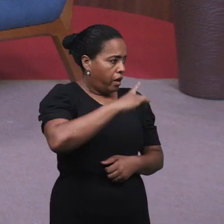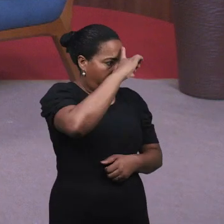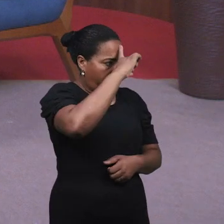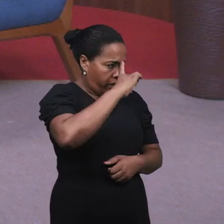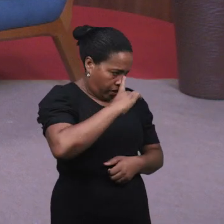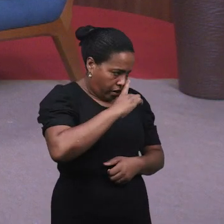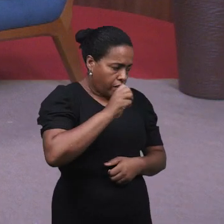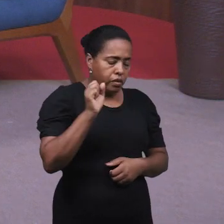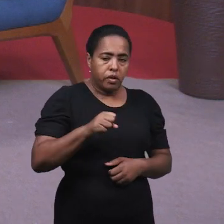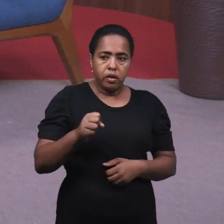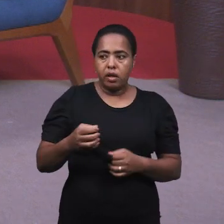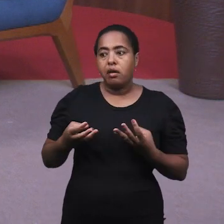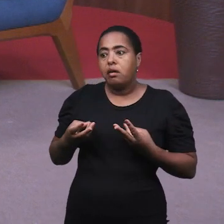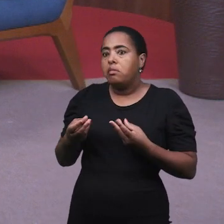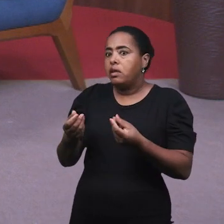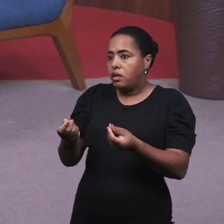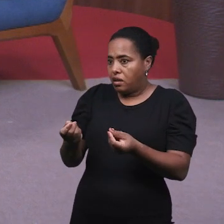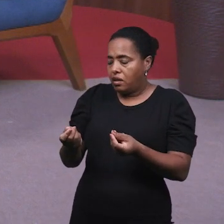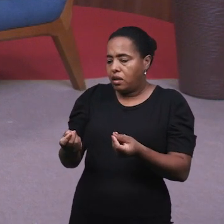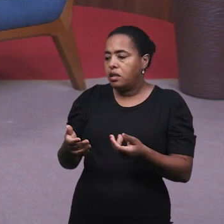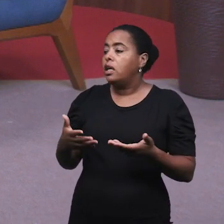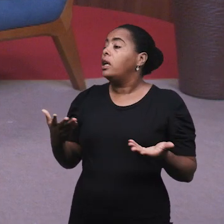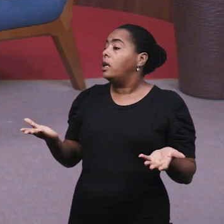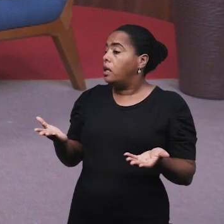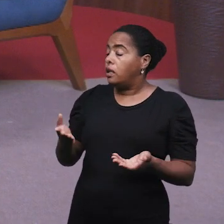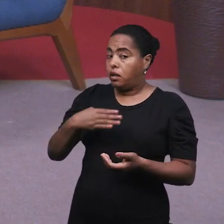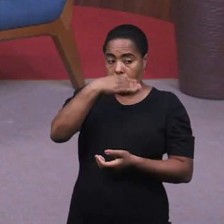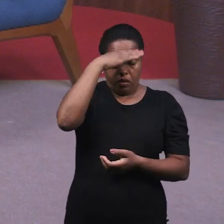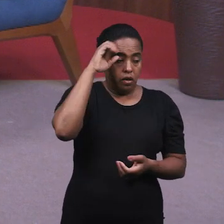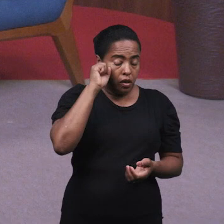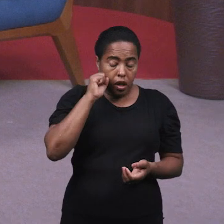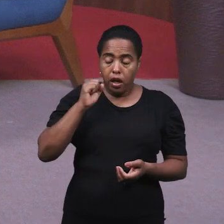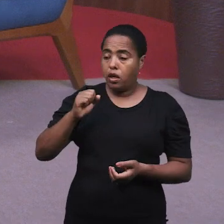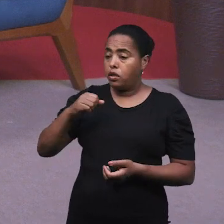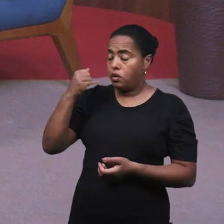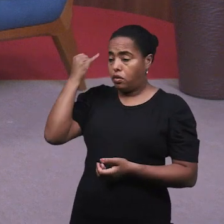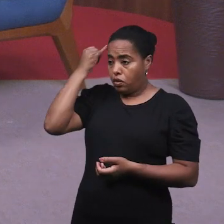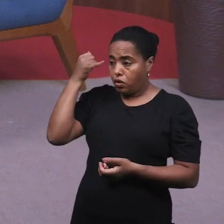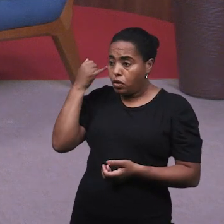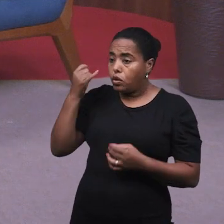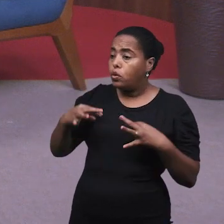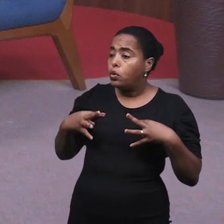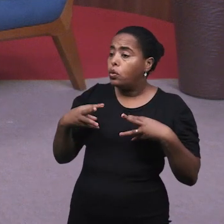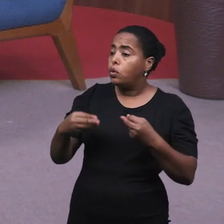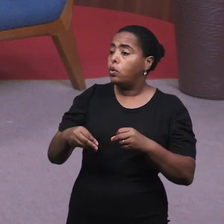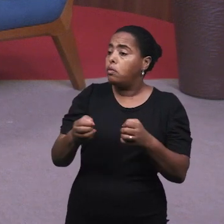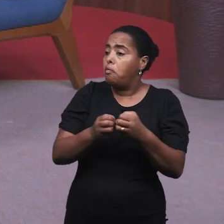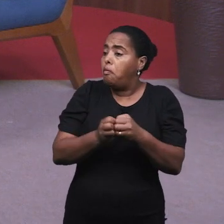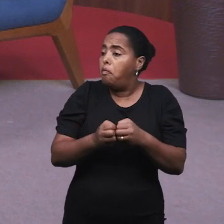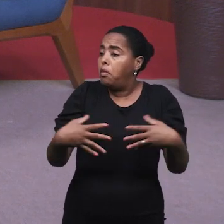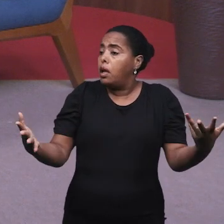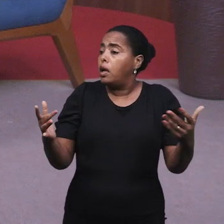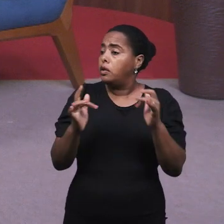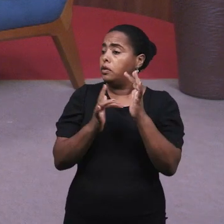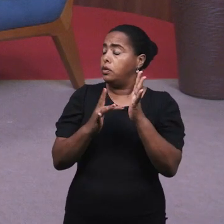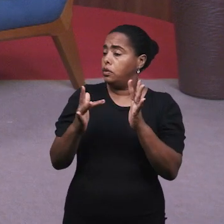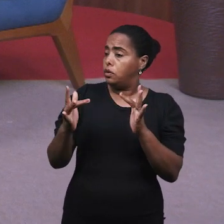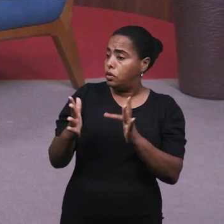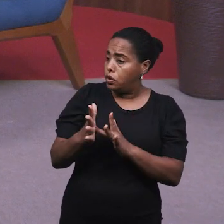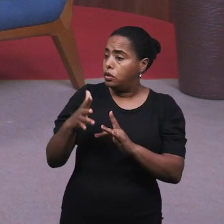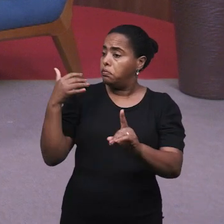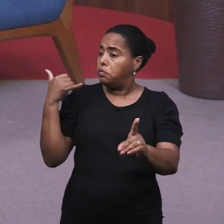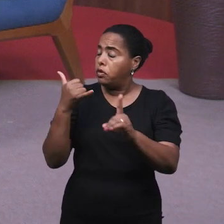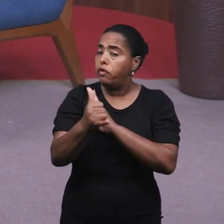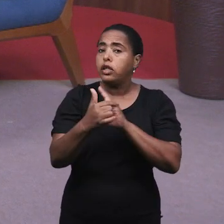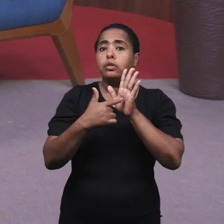pas? Richement. Mais l'essence, ce n'est pas ça. Nous pouvons voir tous les miracles de Jésus ont été